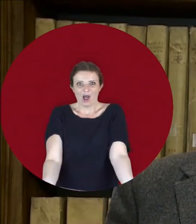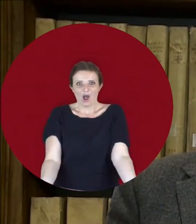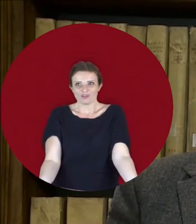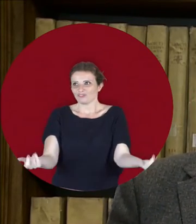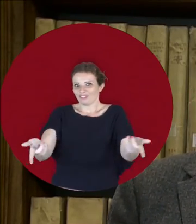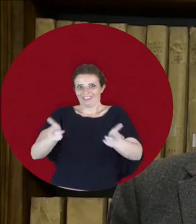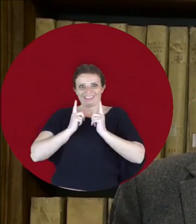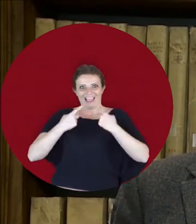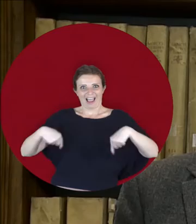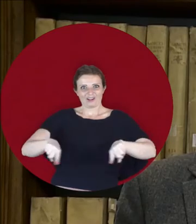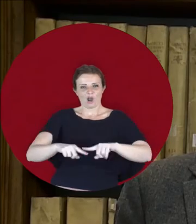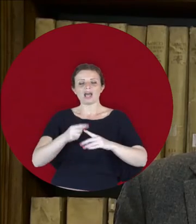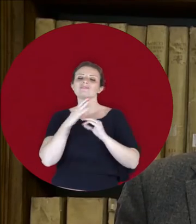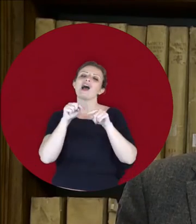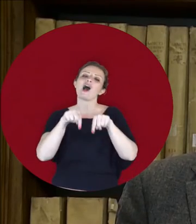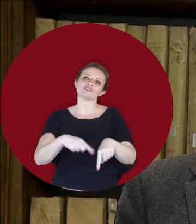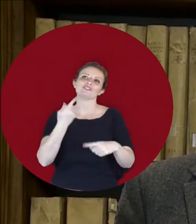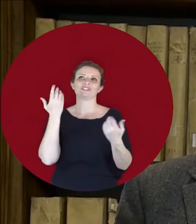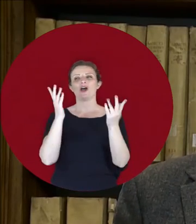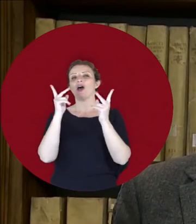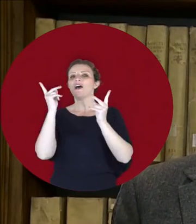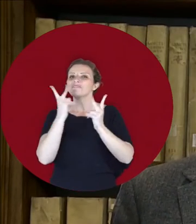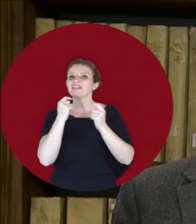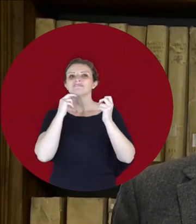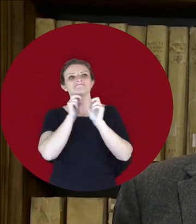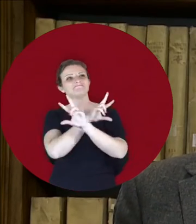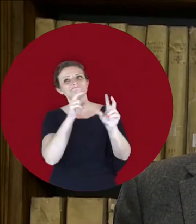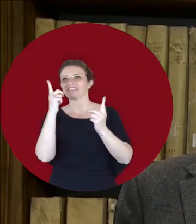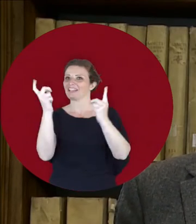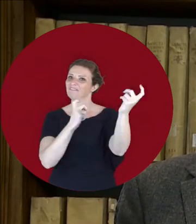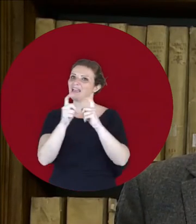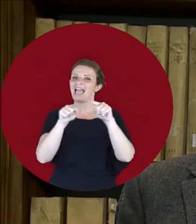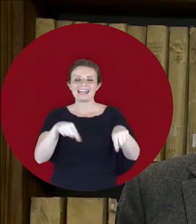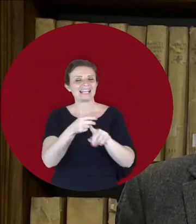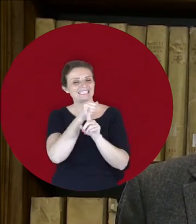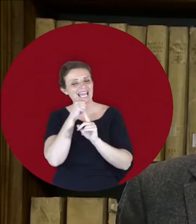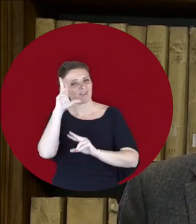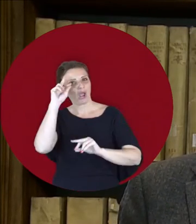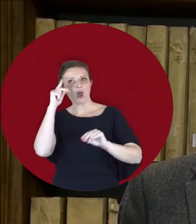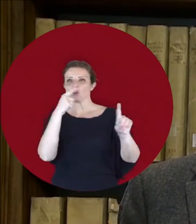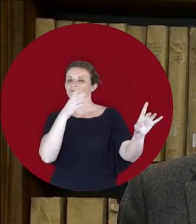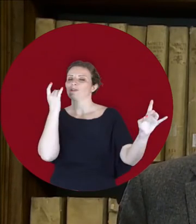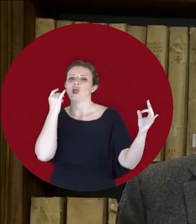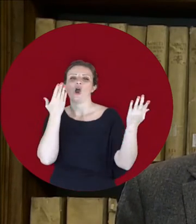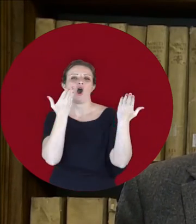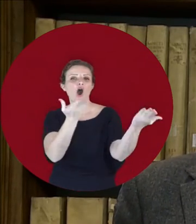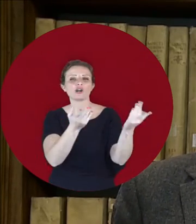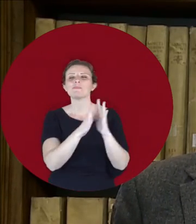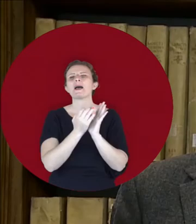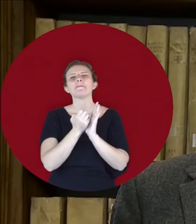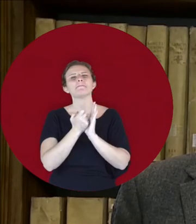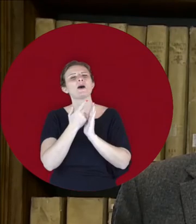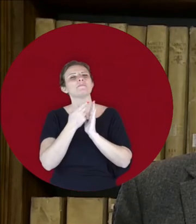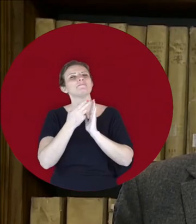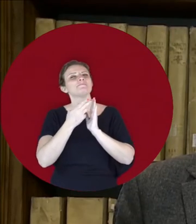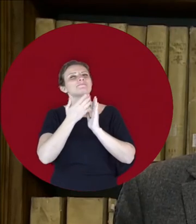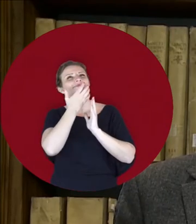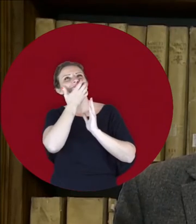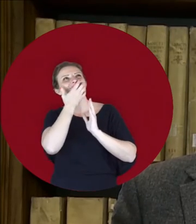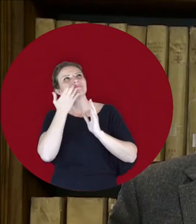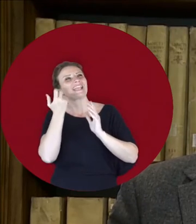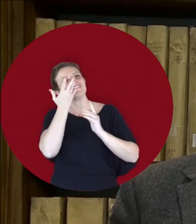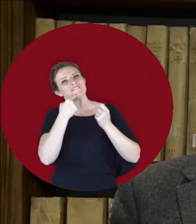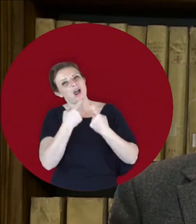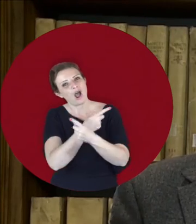Allora oggi certamente io dico alla gente: venite, dovete conoscere questi tesori, ma la cosa più importante che mi sento di dire è: